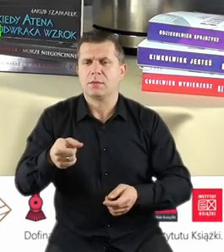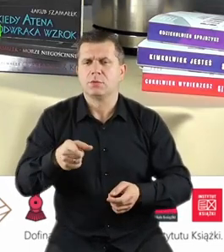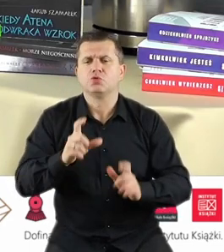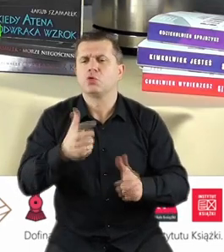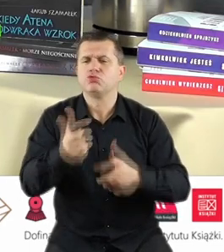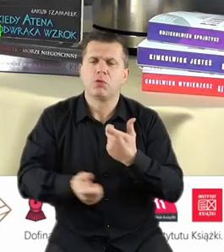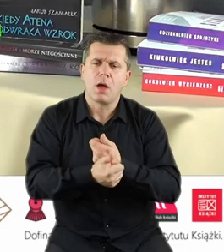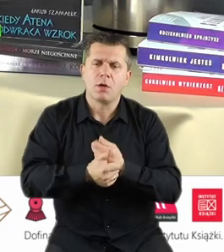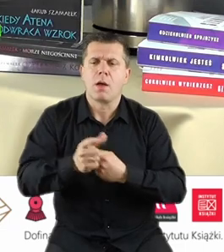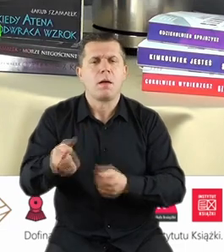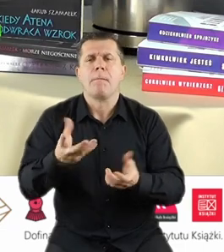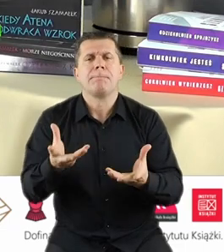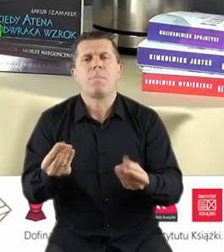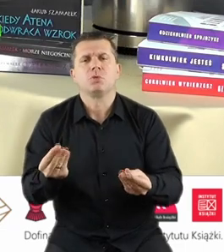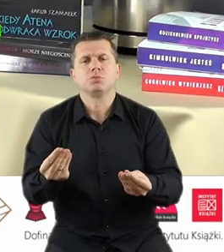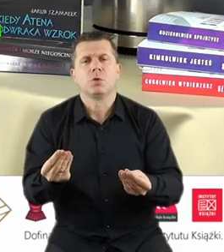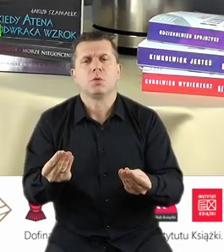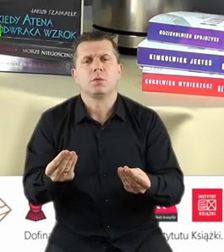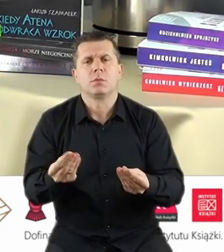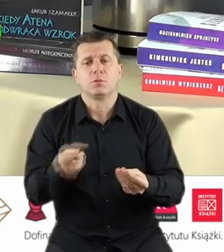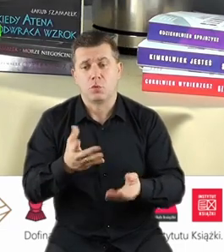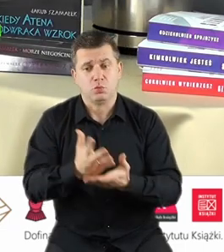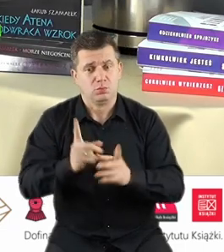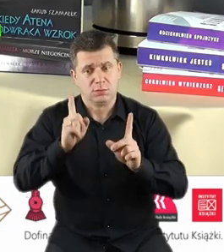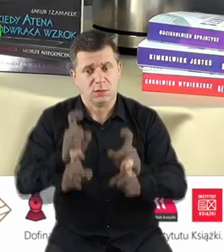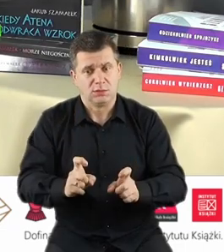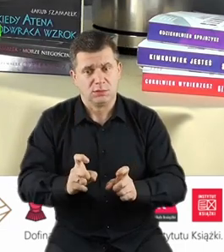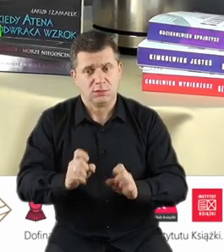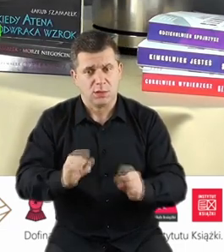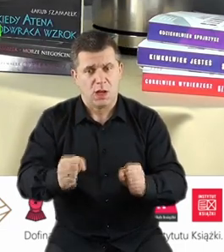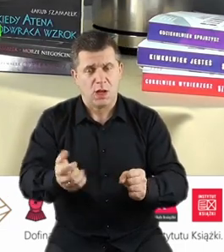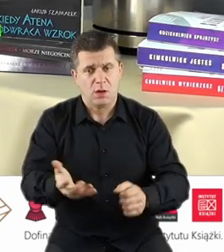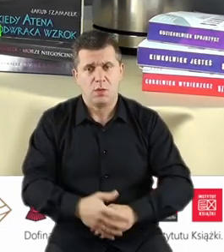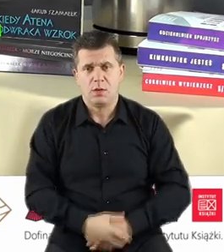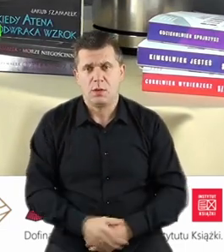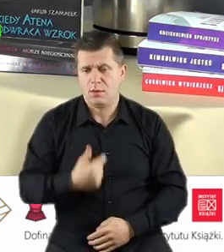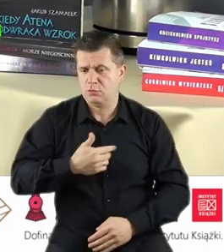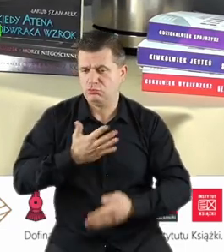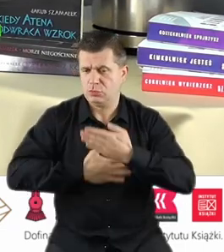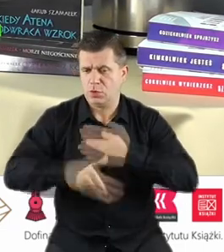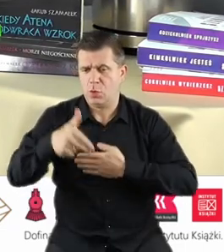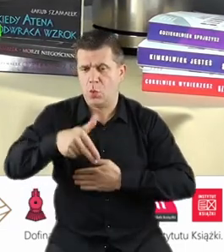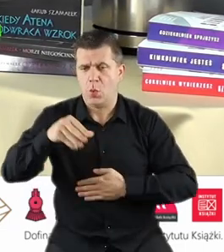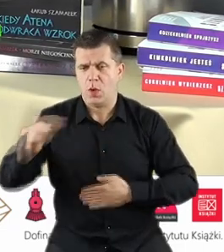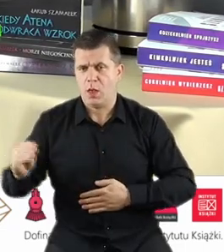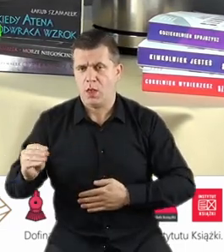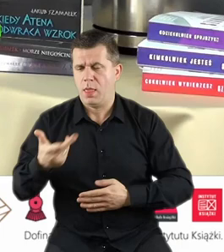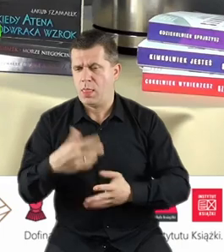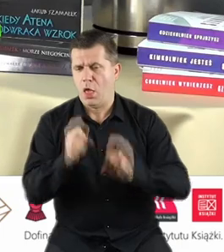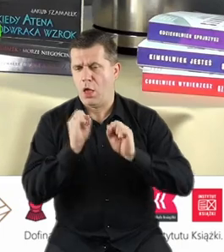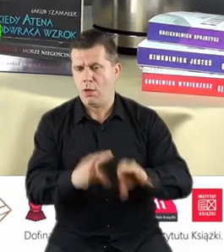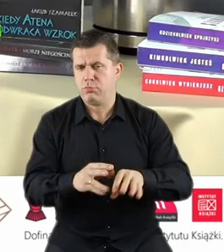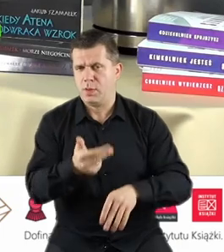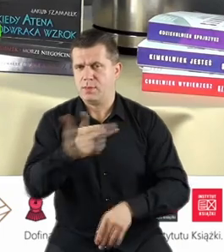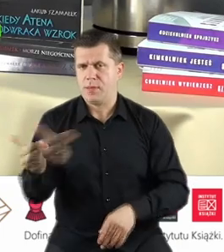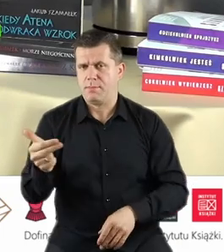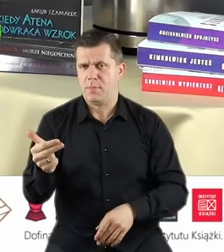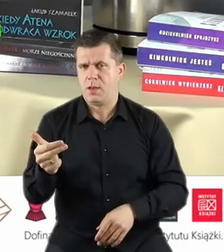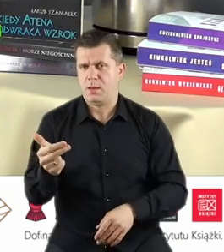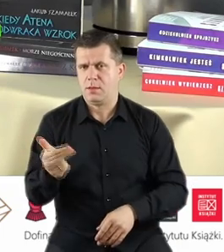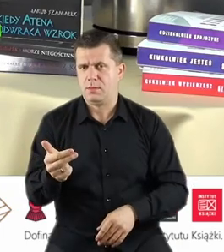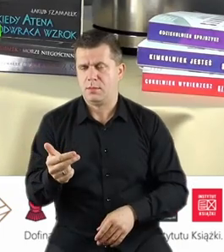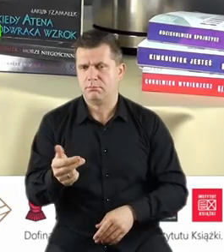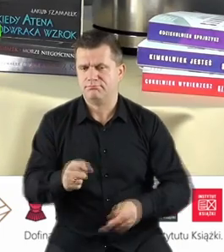coś, co jakby zaczyna się dziać i na przykład mnie bardzo cieszy, że Unia Europejska tutaj nie odpuszcza tematu i te